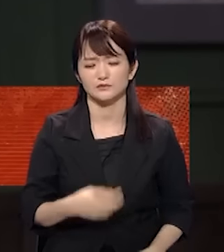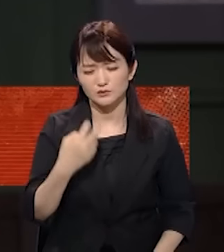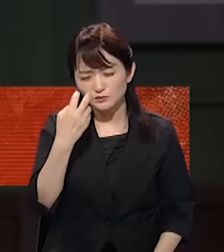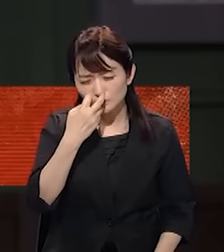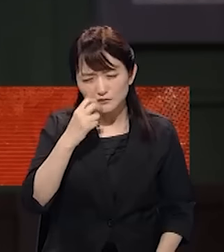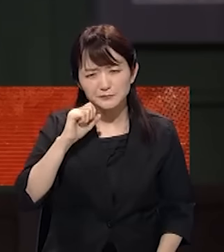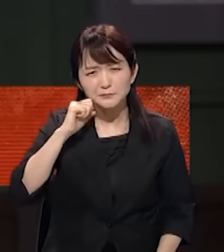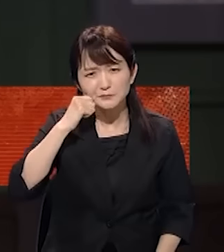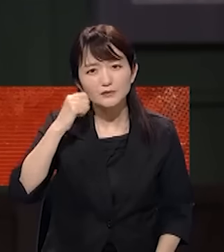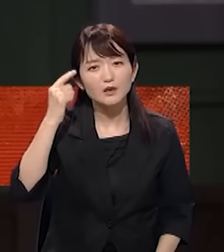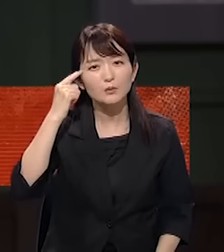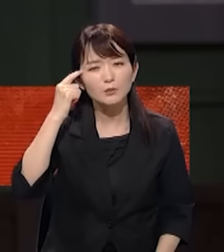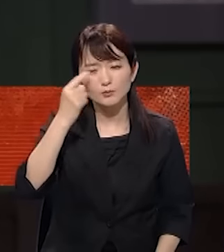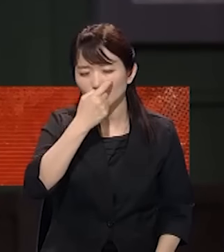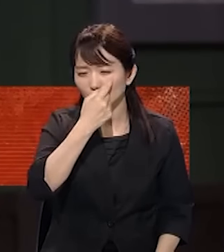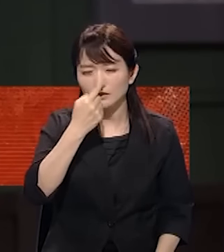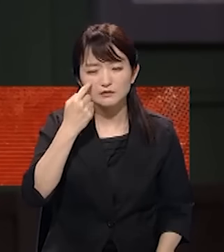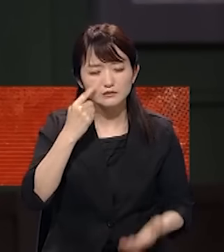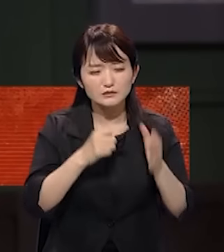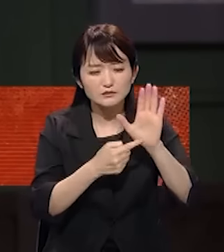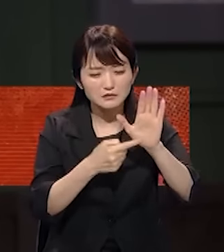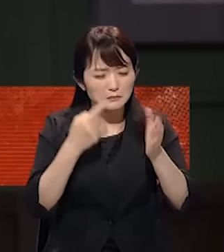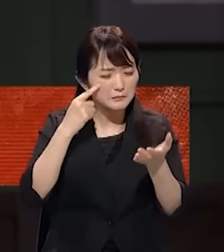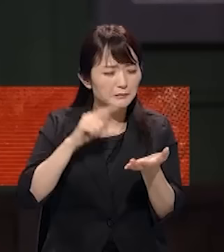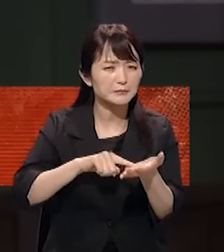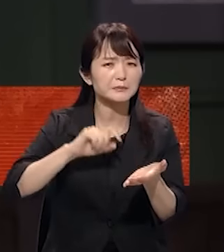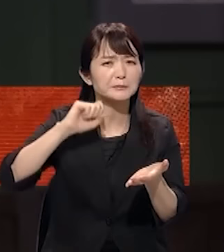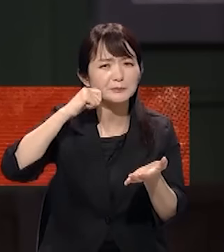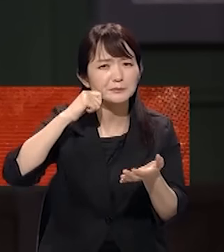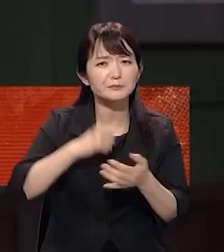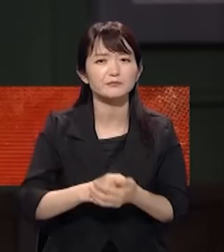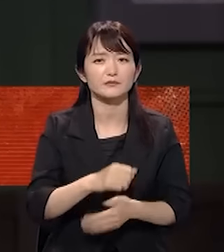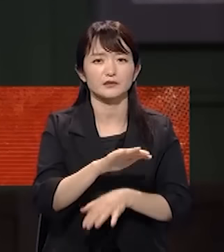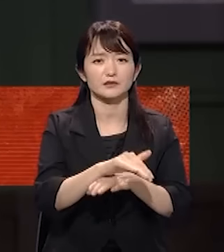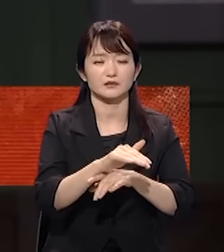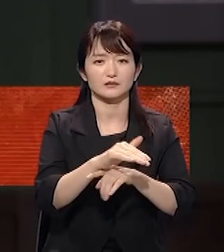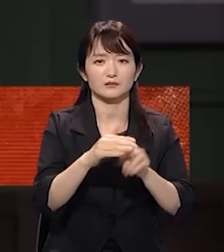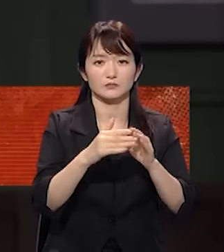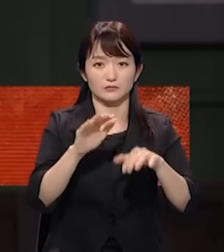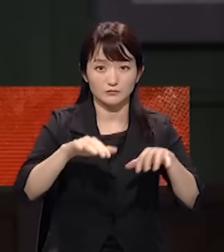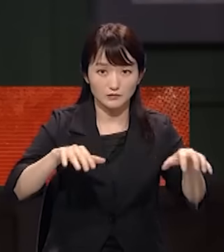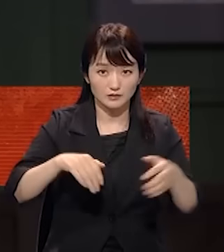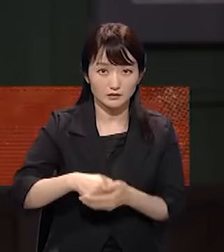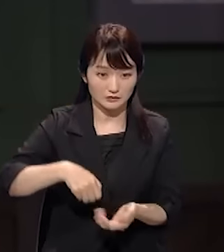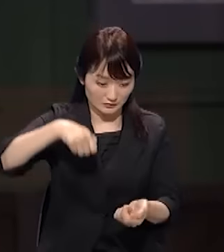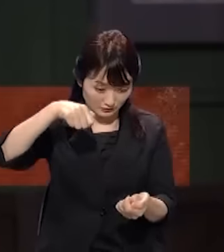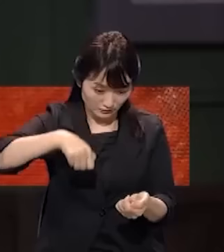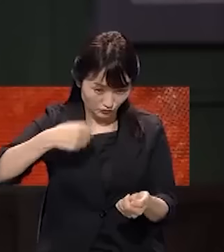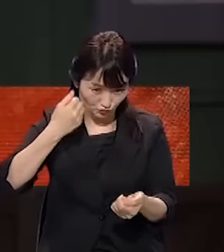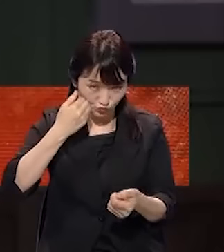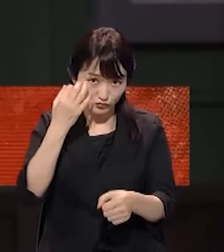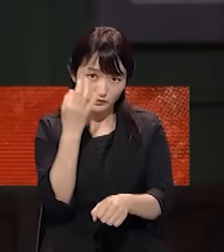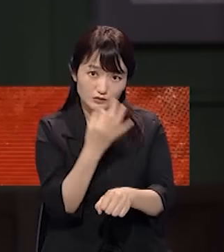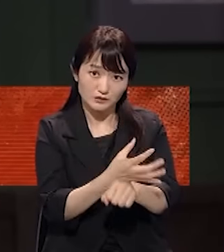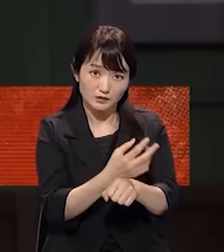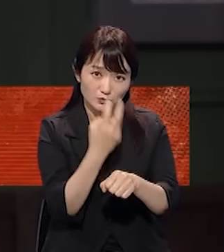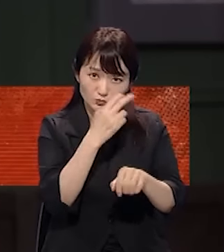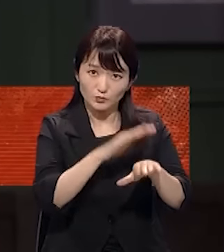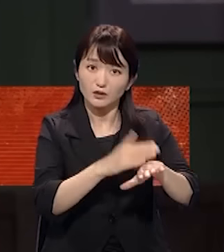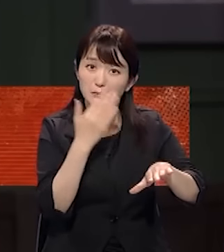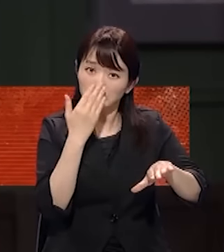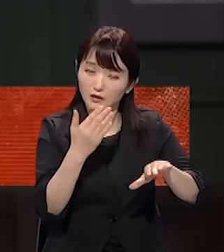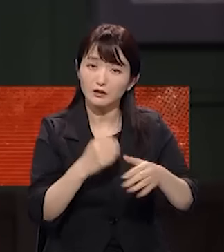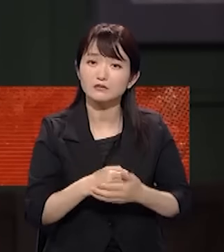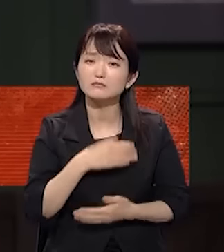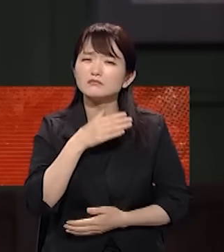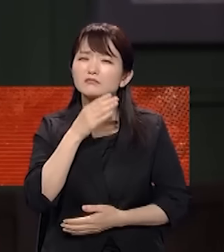왜냐하면이 물증 수사가 쉽지 않기 때문인데요 일단 시골마을에서 살충제는 누구에게나 구입도 보관도 가능하다고 합니다